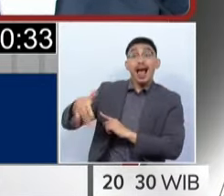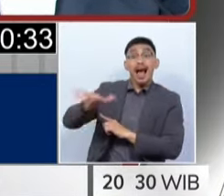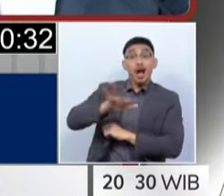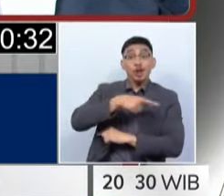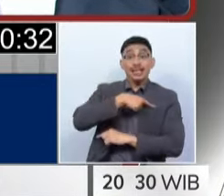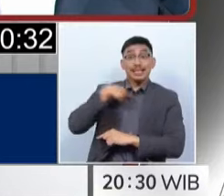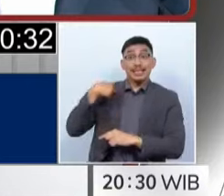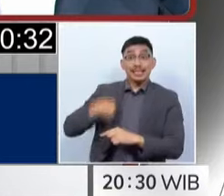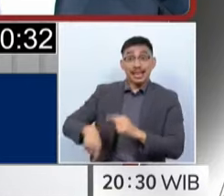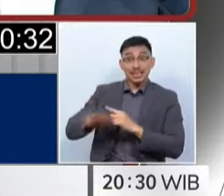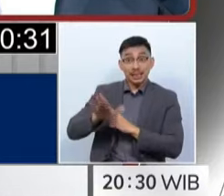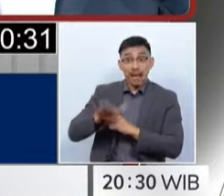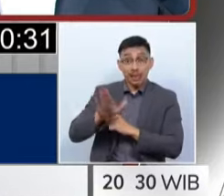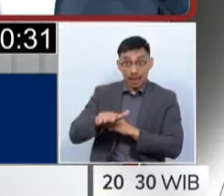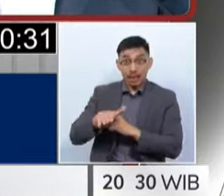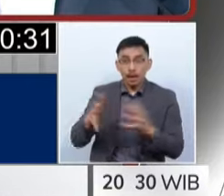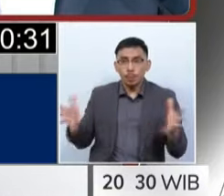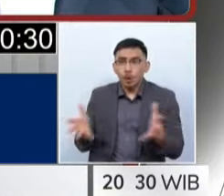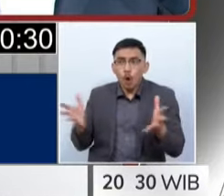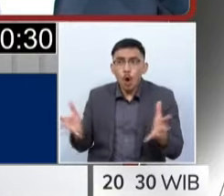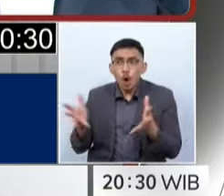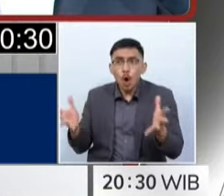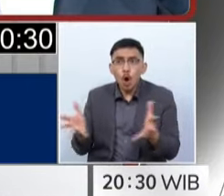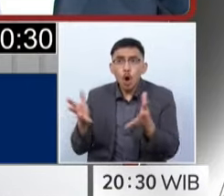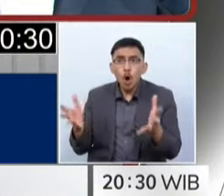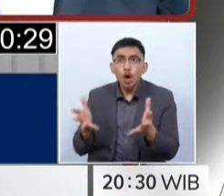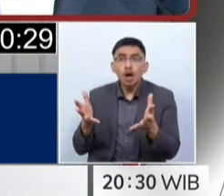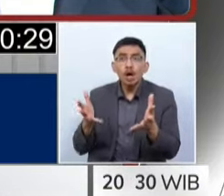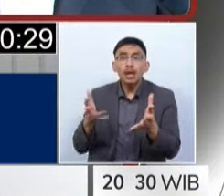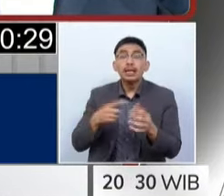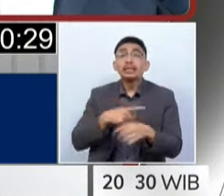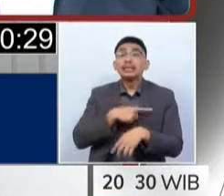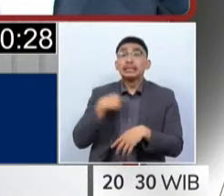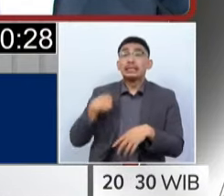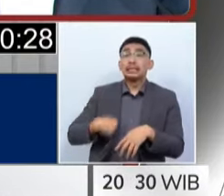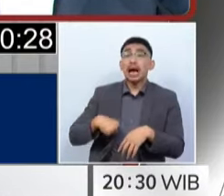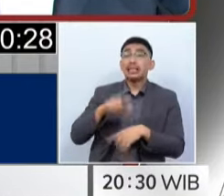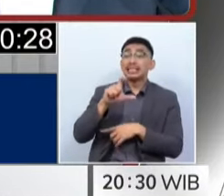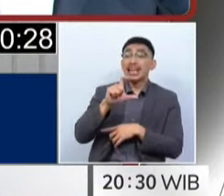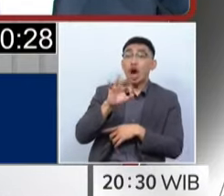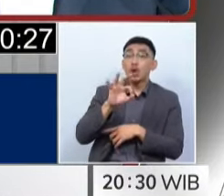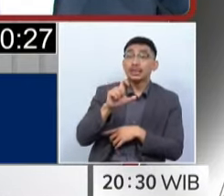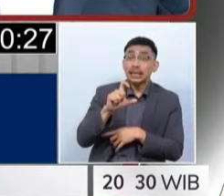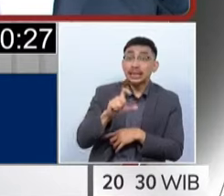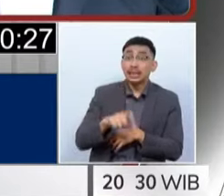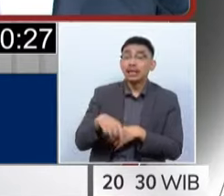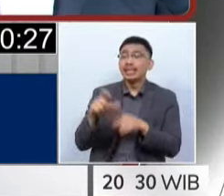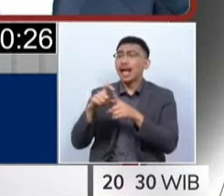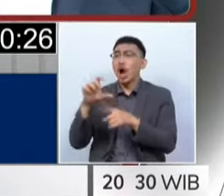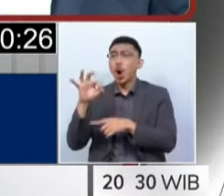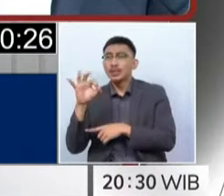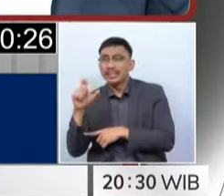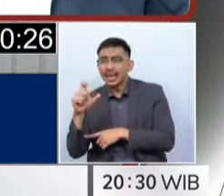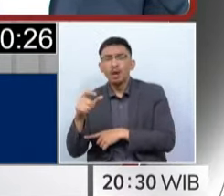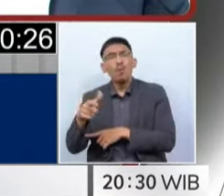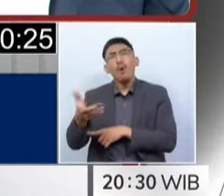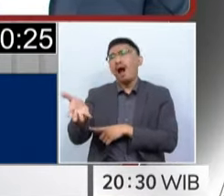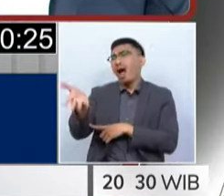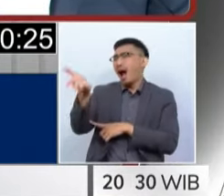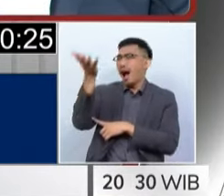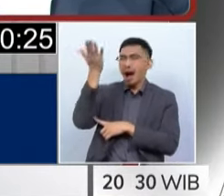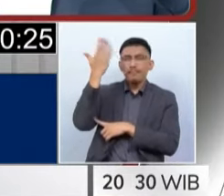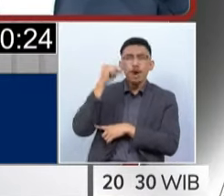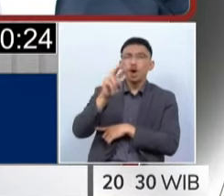ASEAN oke itu betul tapi terbayangkan doc COC yang sudah lamanya minta ampun 20 tahun lebih tidak pernah